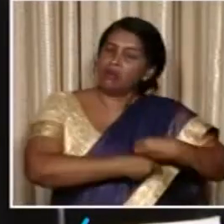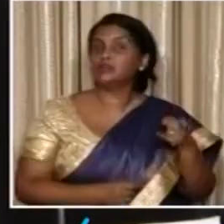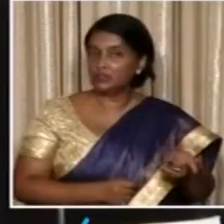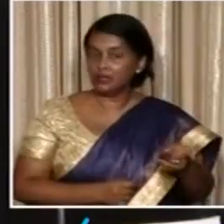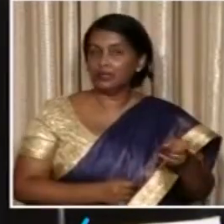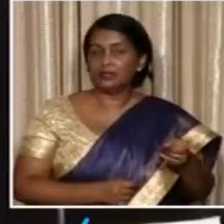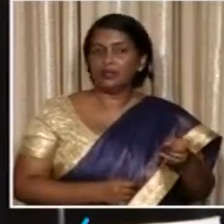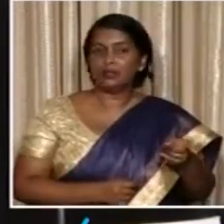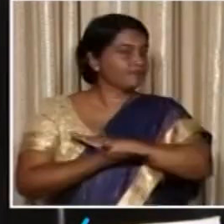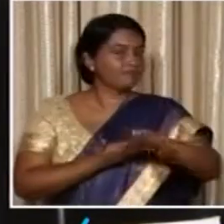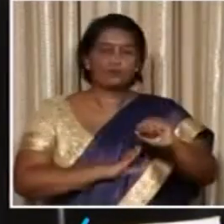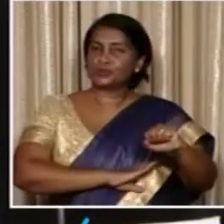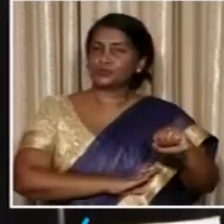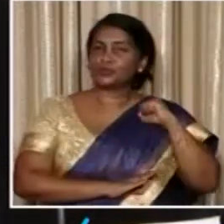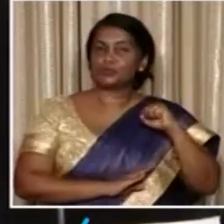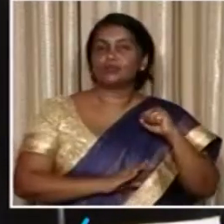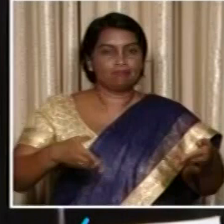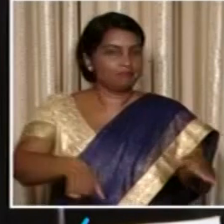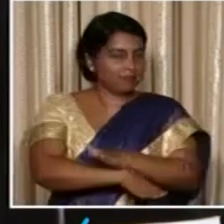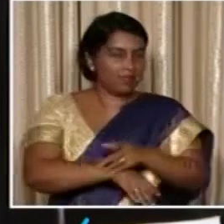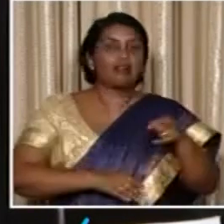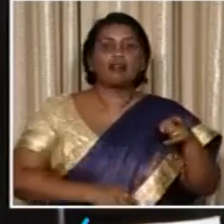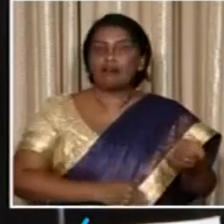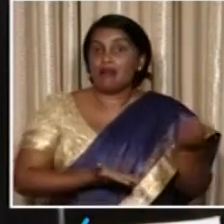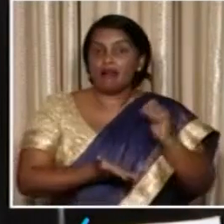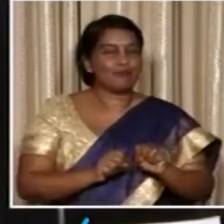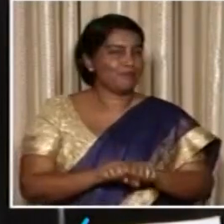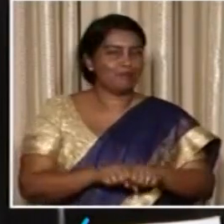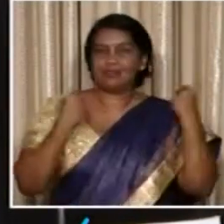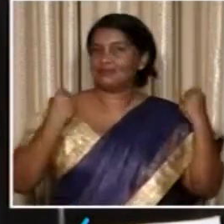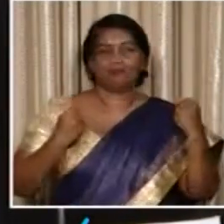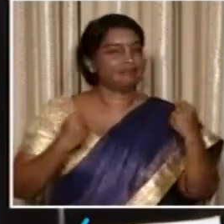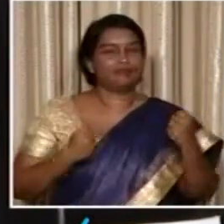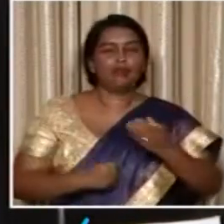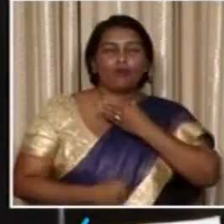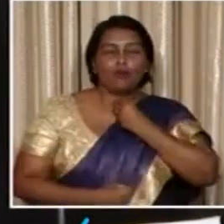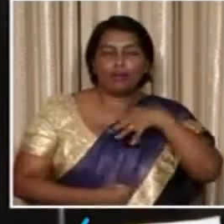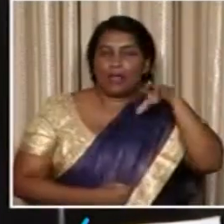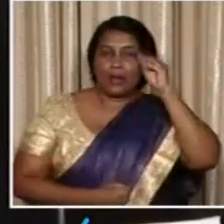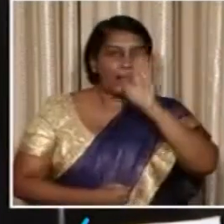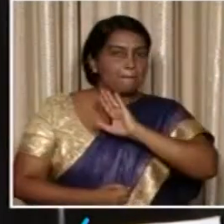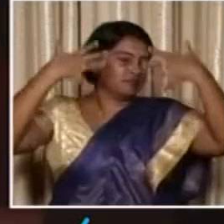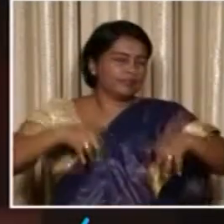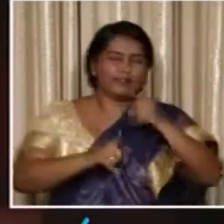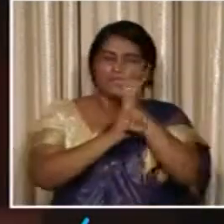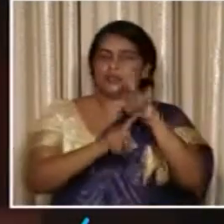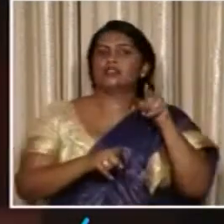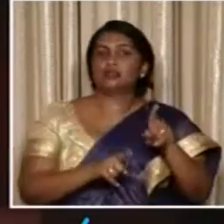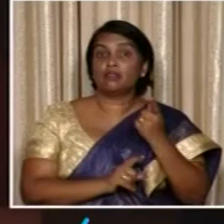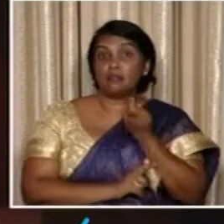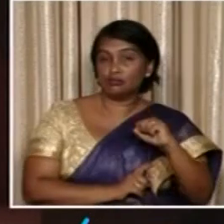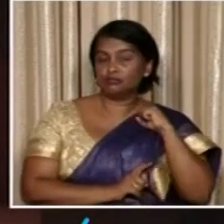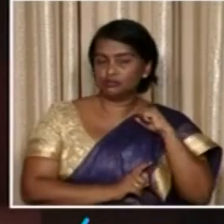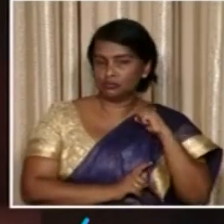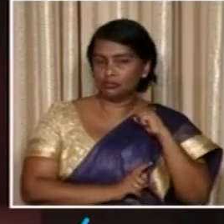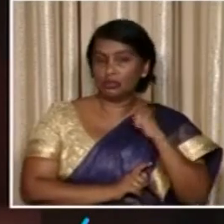මේක කොන්ක්‍රීට් දාලා හොඳට යට කරලා තියෙන්නේ. ආයි මේක නම් කැඩෙන්නේ නැහැ. ඒකින් ඉඳ බොරුවට රැවටෙන්න බෑ කියලා මම කියනවා. ධන